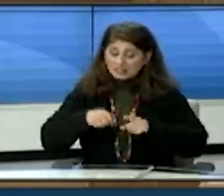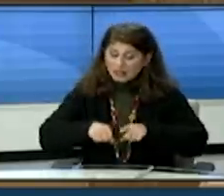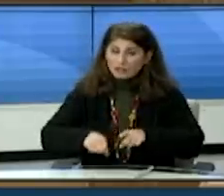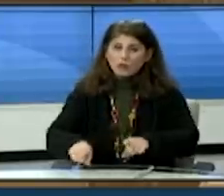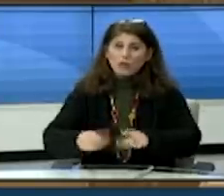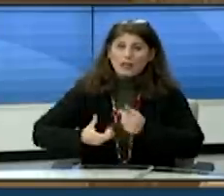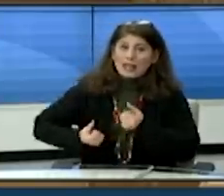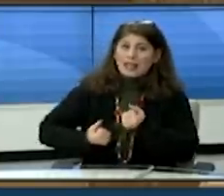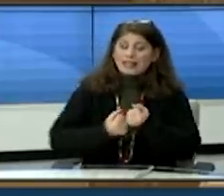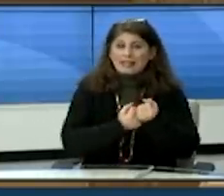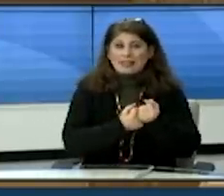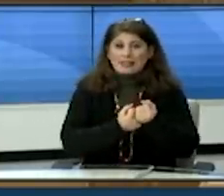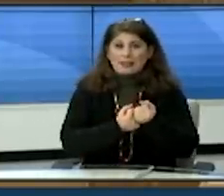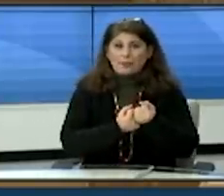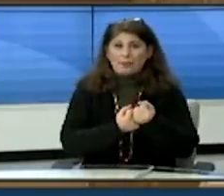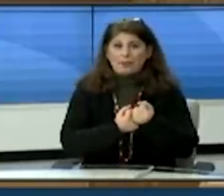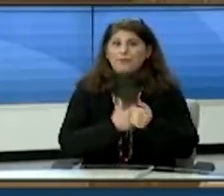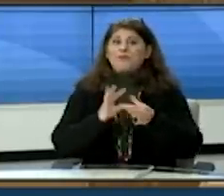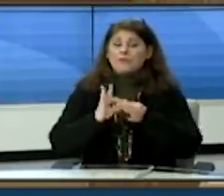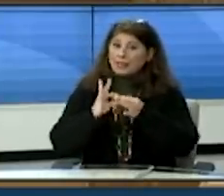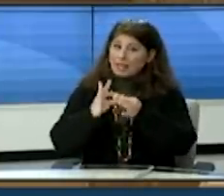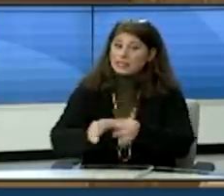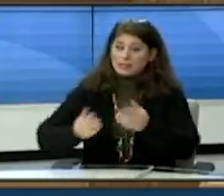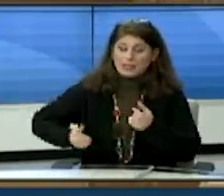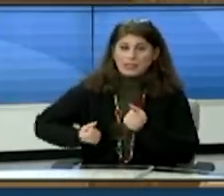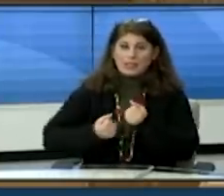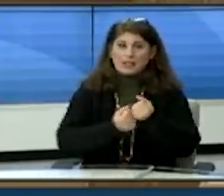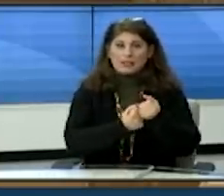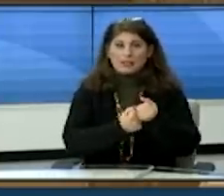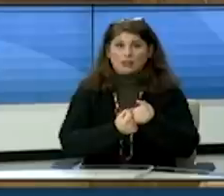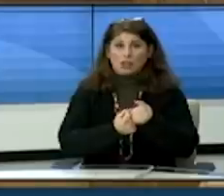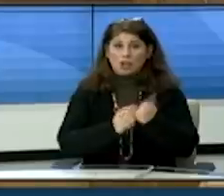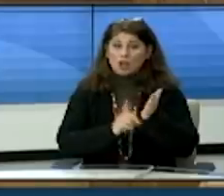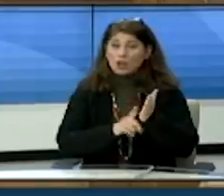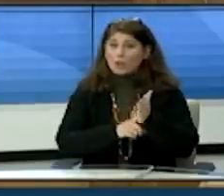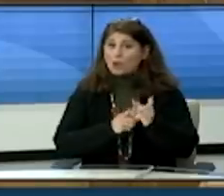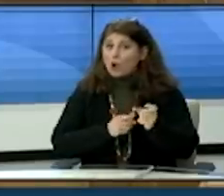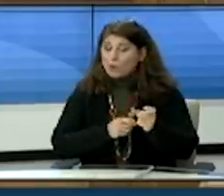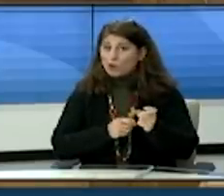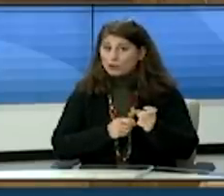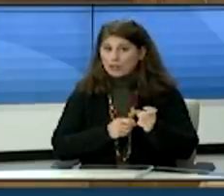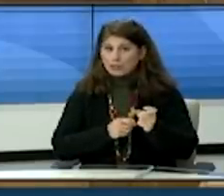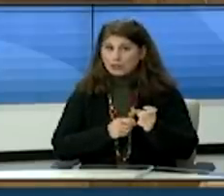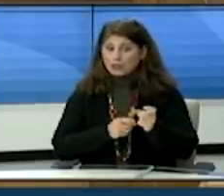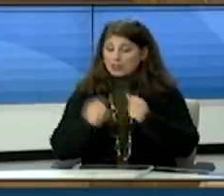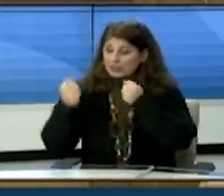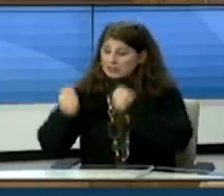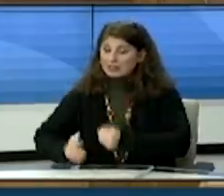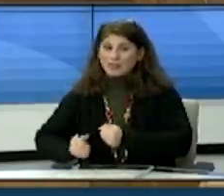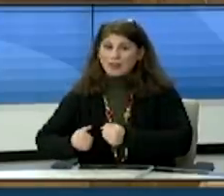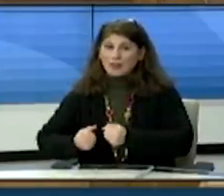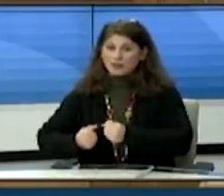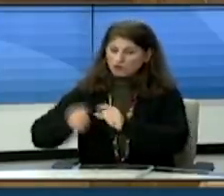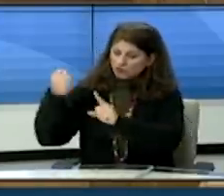ώρα έχει ενισχύσει και συνεχίζει να ενισχύει το νομικό οπλοστάσιο ενάντια σε